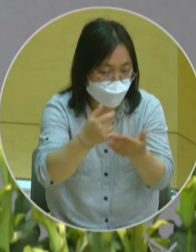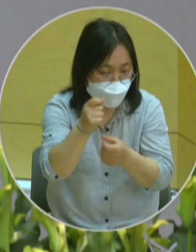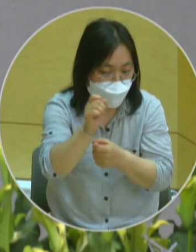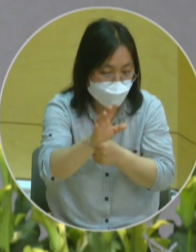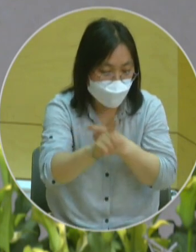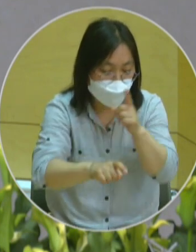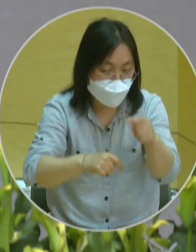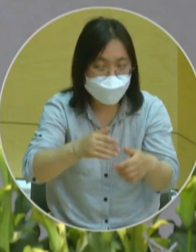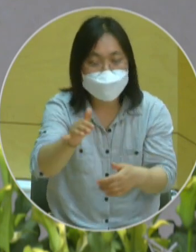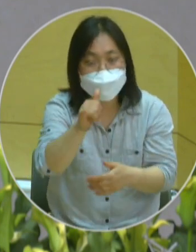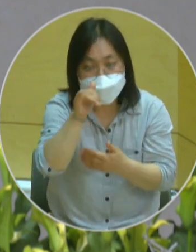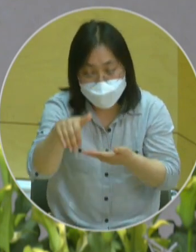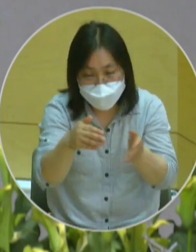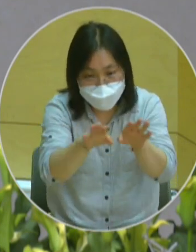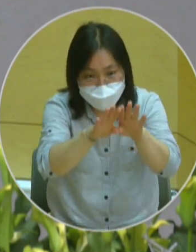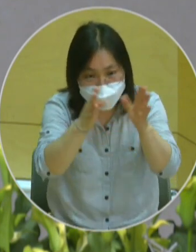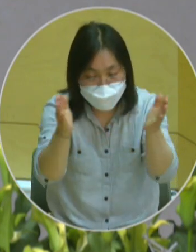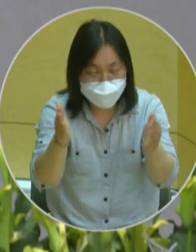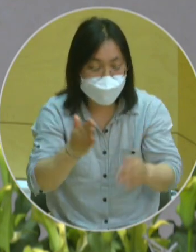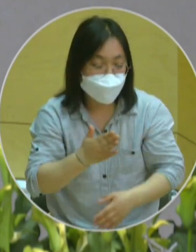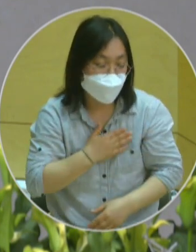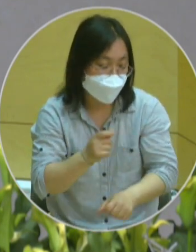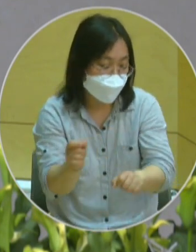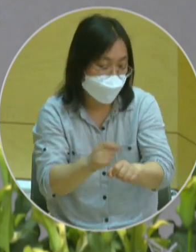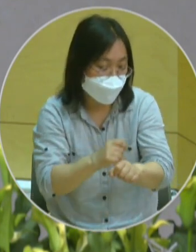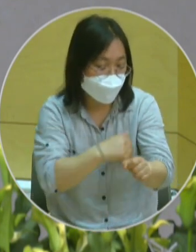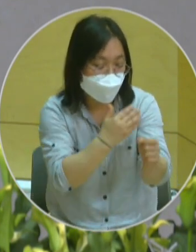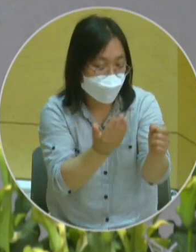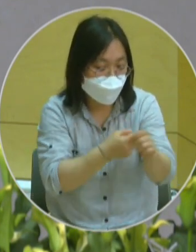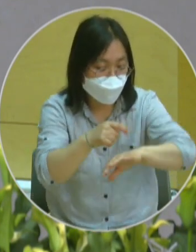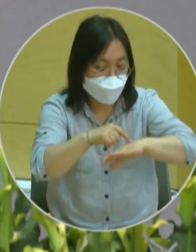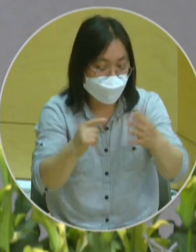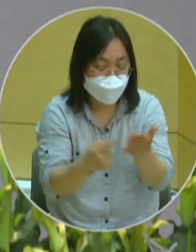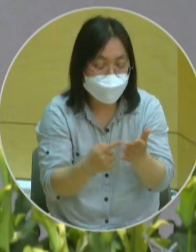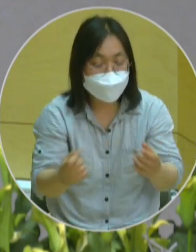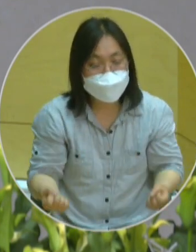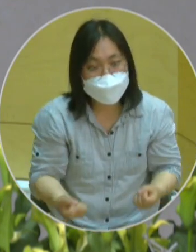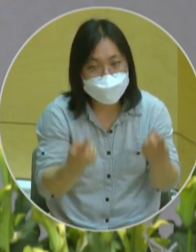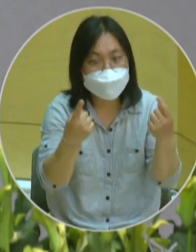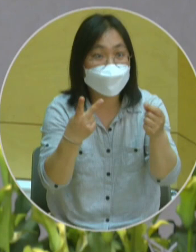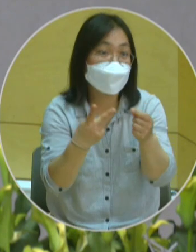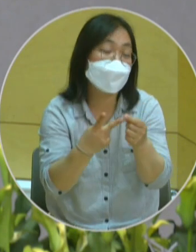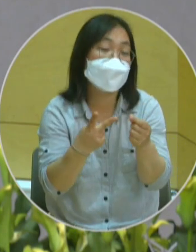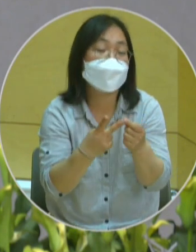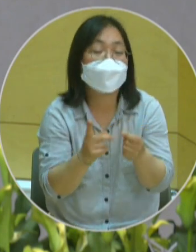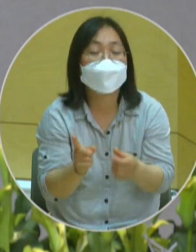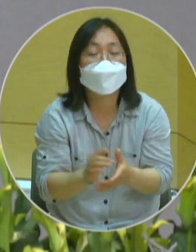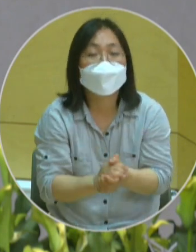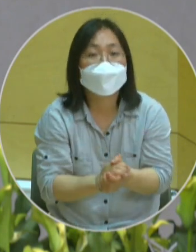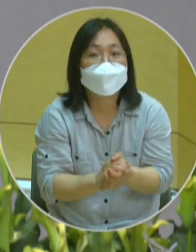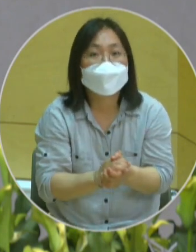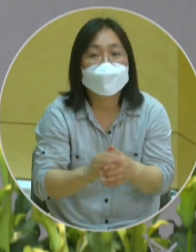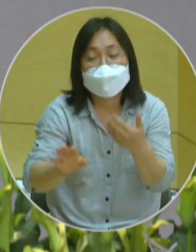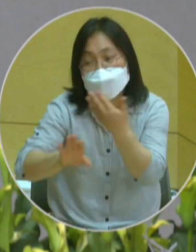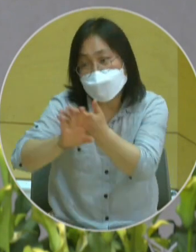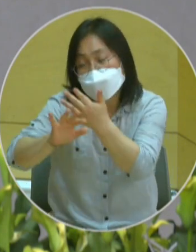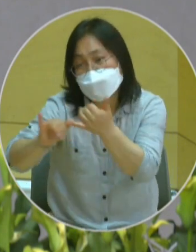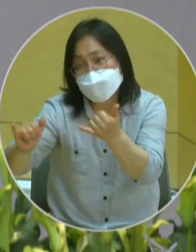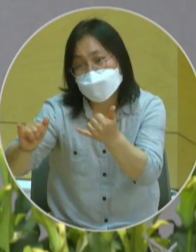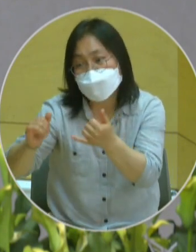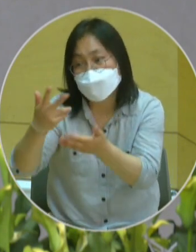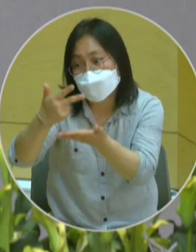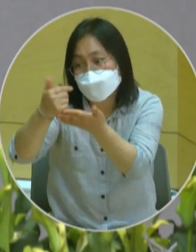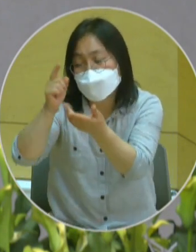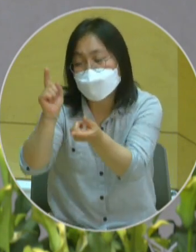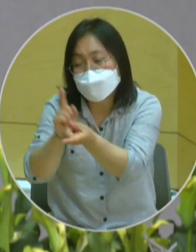길을 열어주신 이것이 나에게 너무나 귀한 특권이구나 하는 그 마음과 동시에 찾아오는 또 하나가 있어요. 다른 사람은 주님을